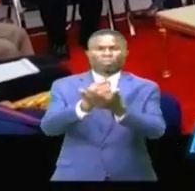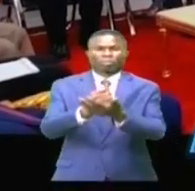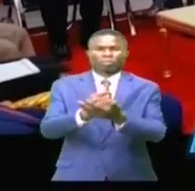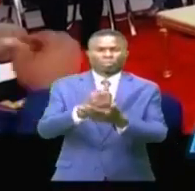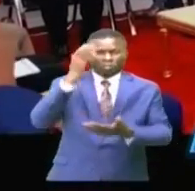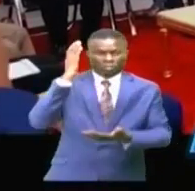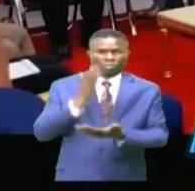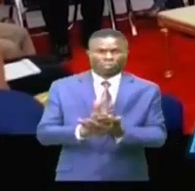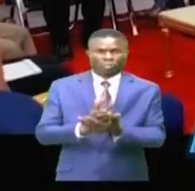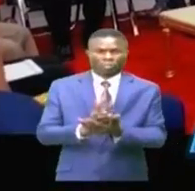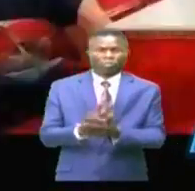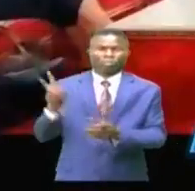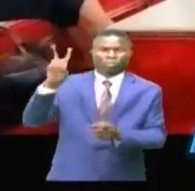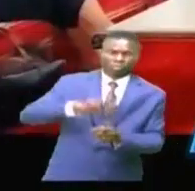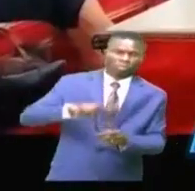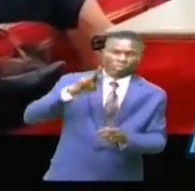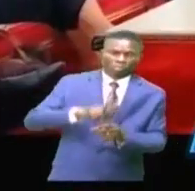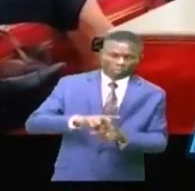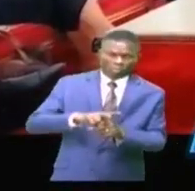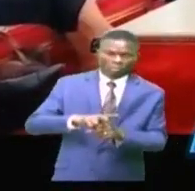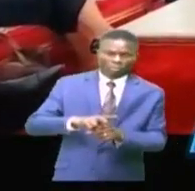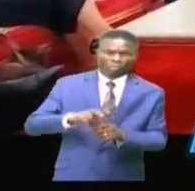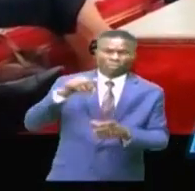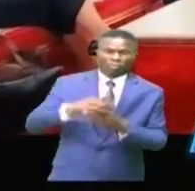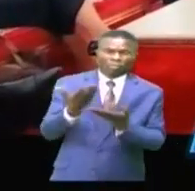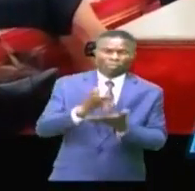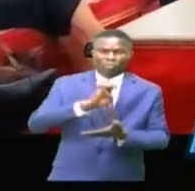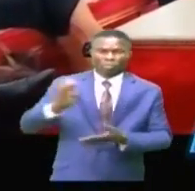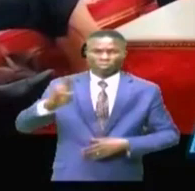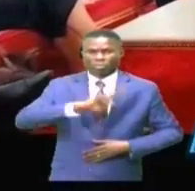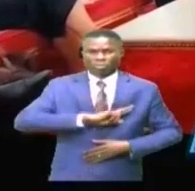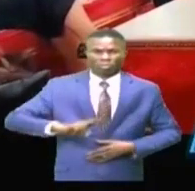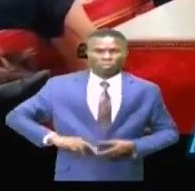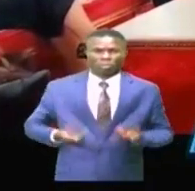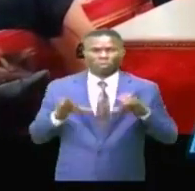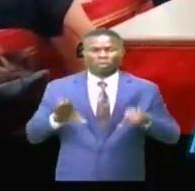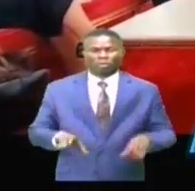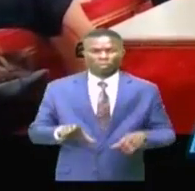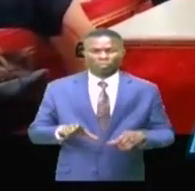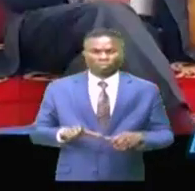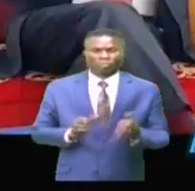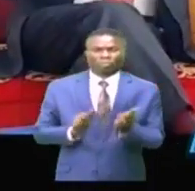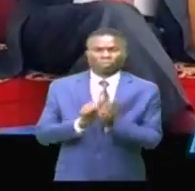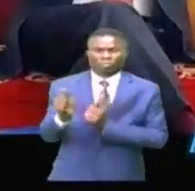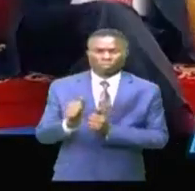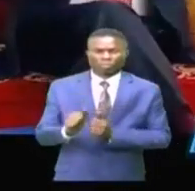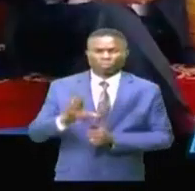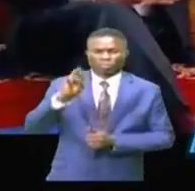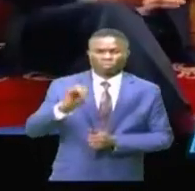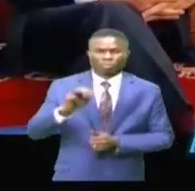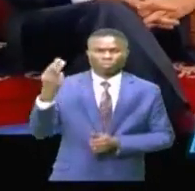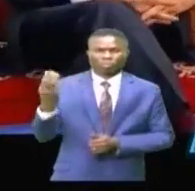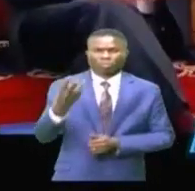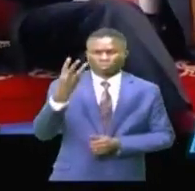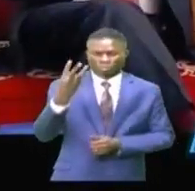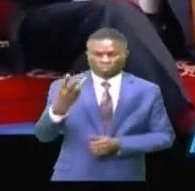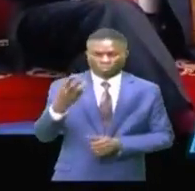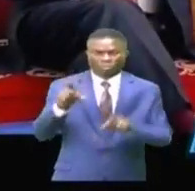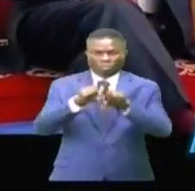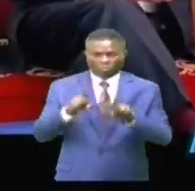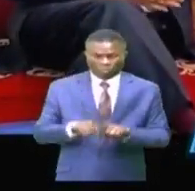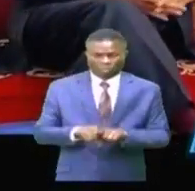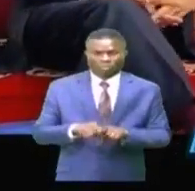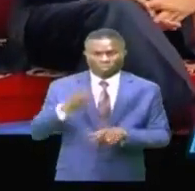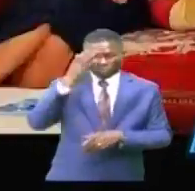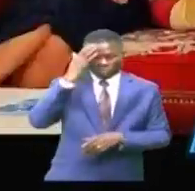lutter contre les violences commises dans l'est de la République démocratique du Congo par le M23 mais aussi on